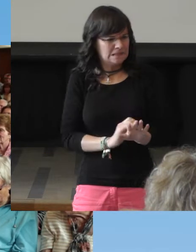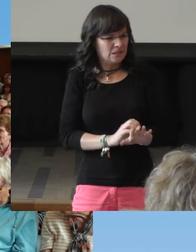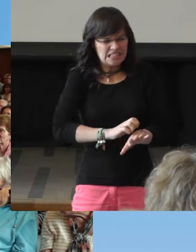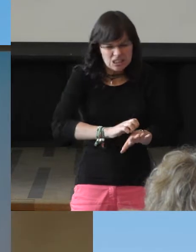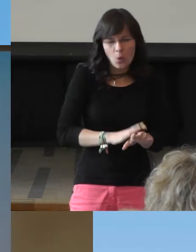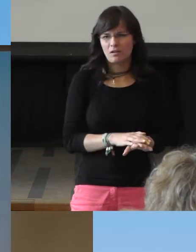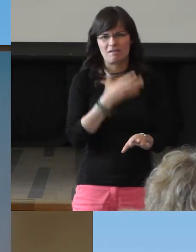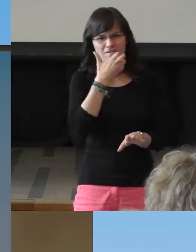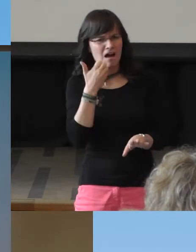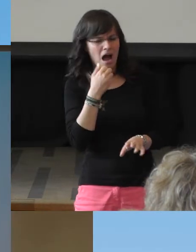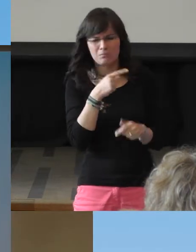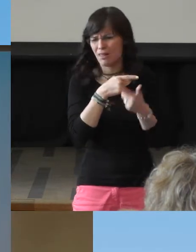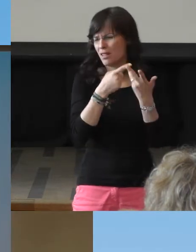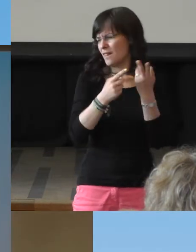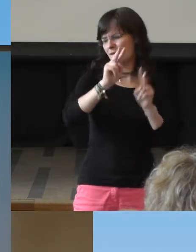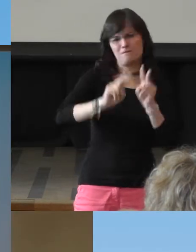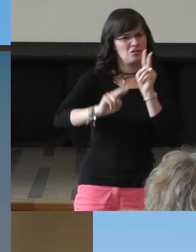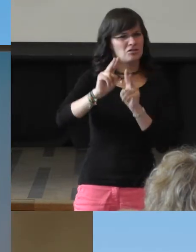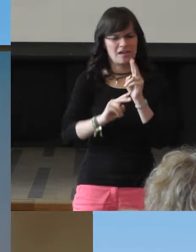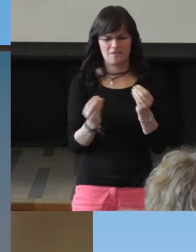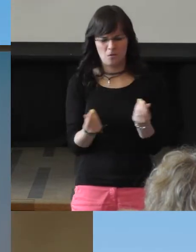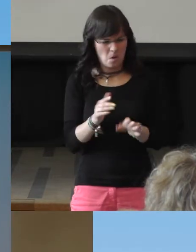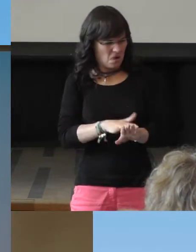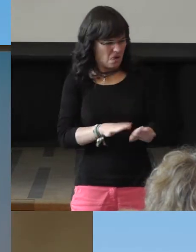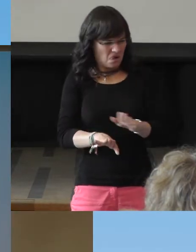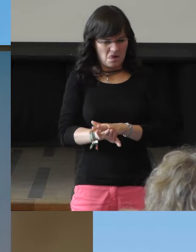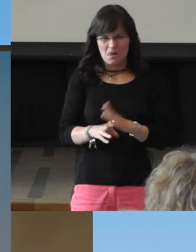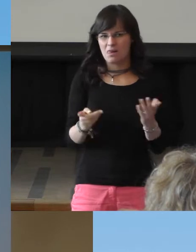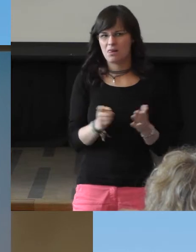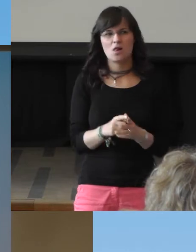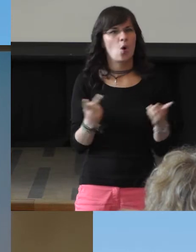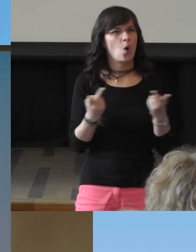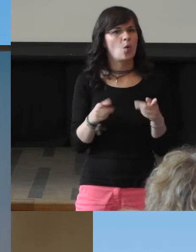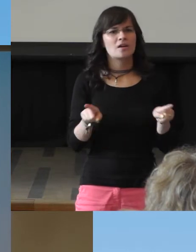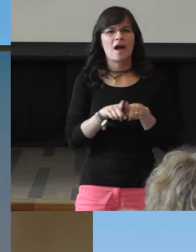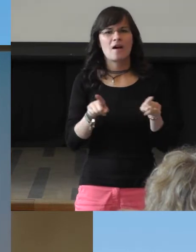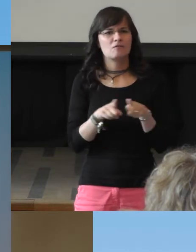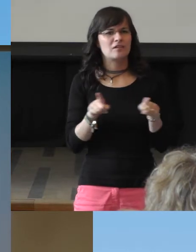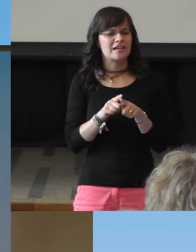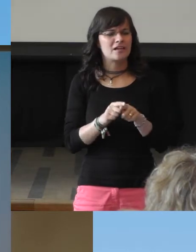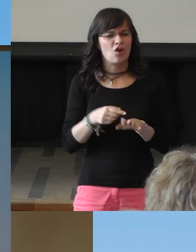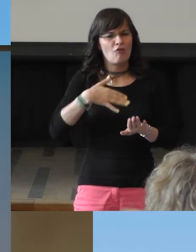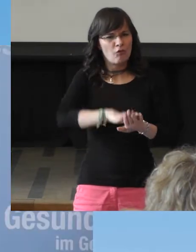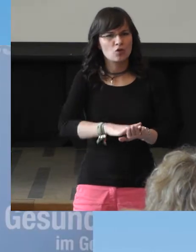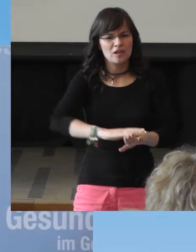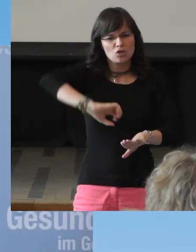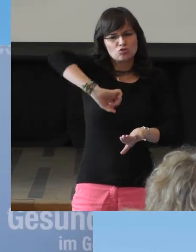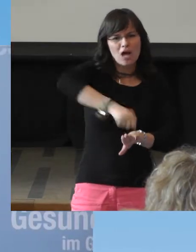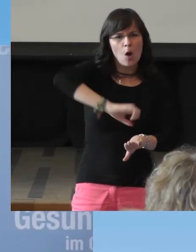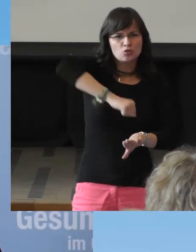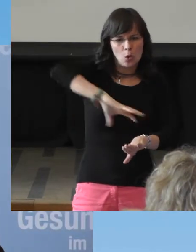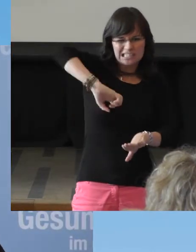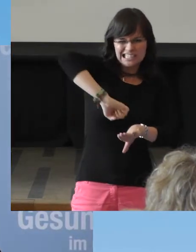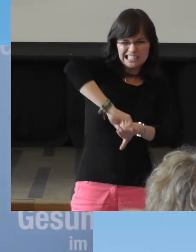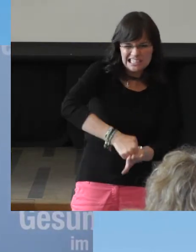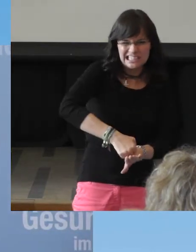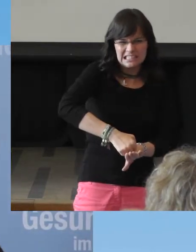Wärmegefühl und so weiter und so fort, oder als sei der Fuß in einem Schraubstock, dann sind